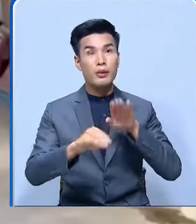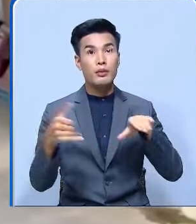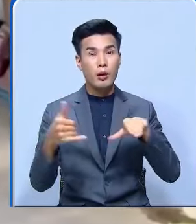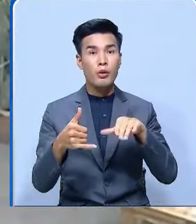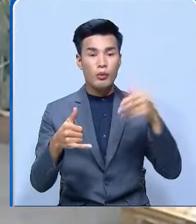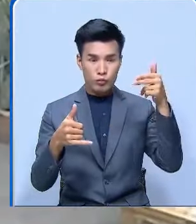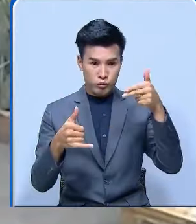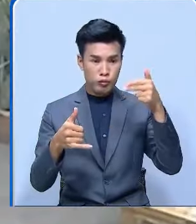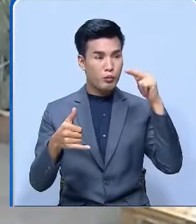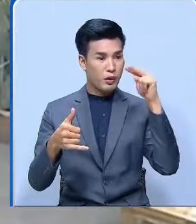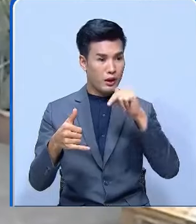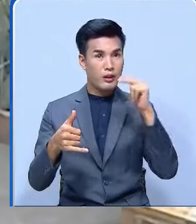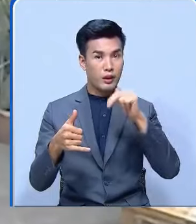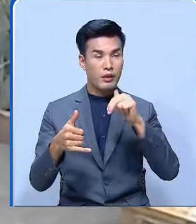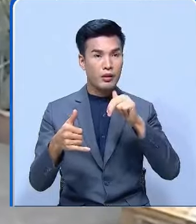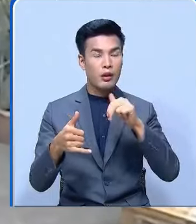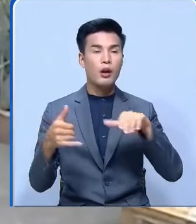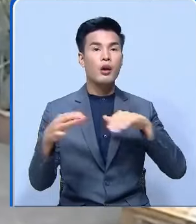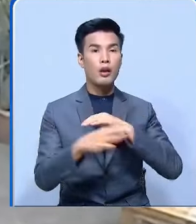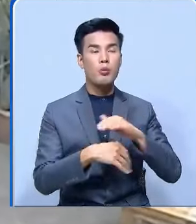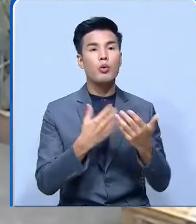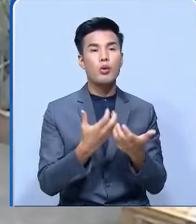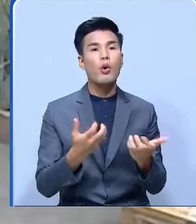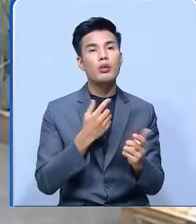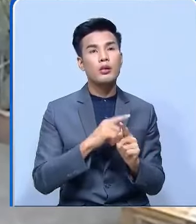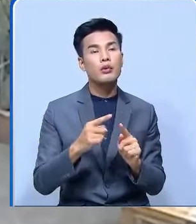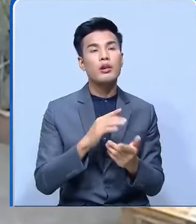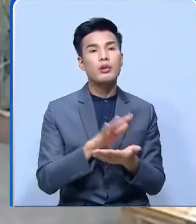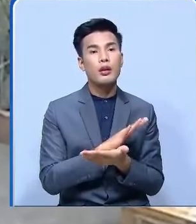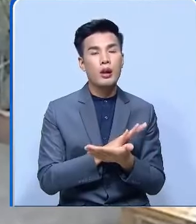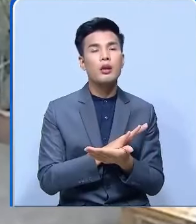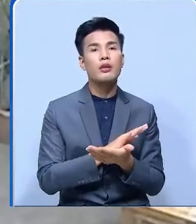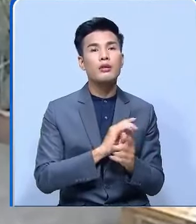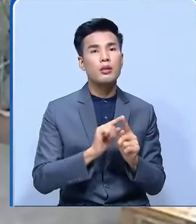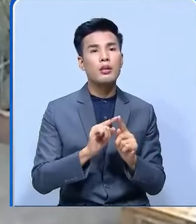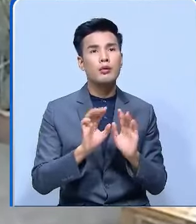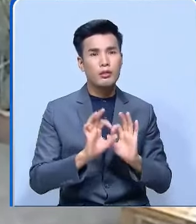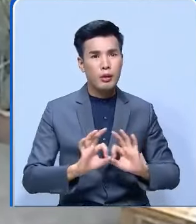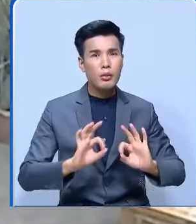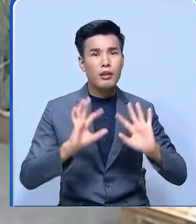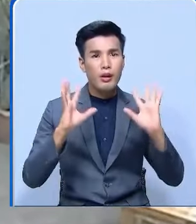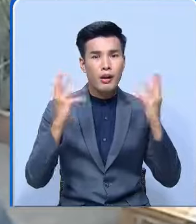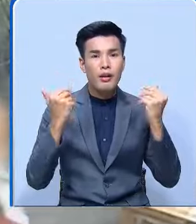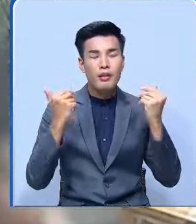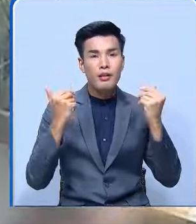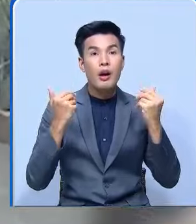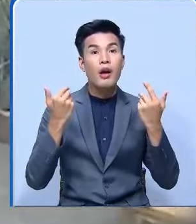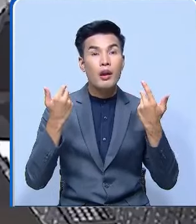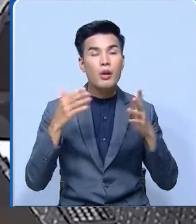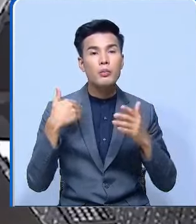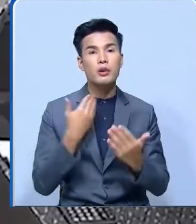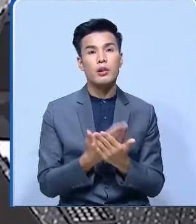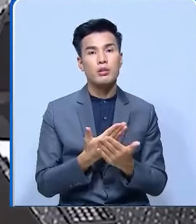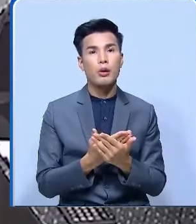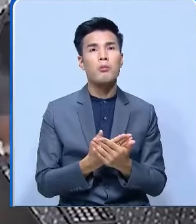จรปิดติดอยู่พบว่าคนร้ายได้ขโมยทรัพย์สินทำให้เอกสารทางราชการสำคัญหายไปหลายรายการนอกจากนี้ยังมีเงินสดหลาย